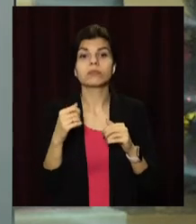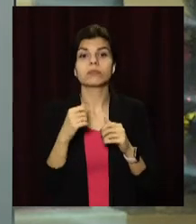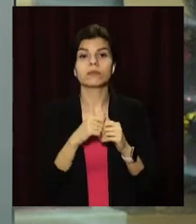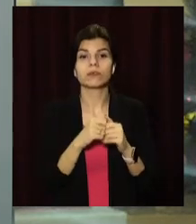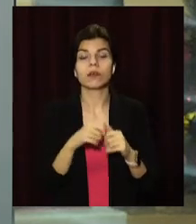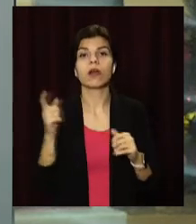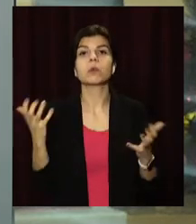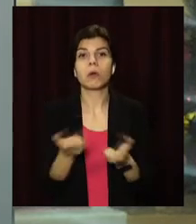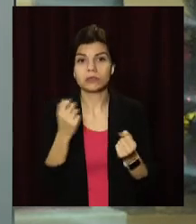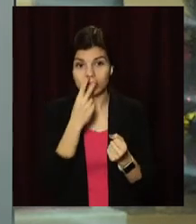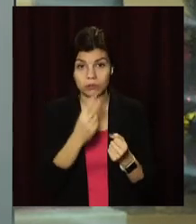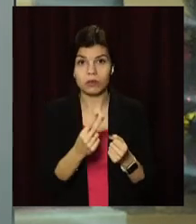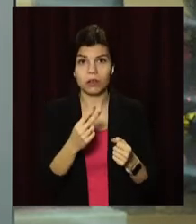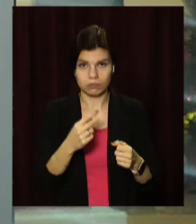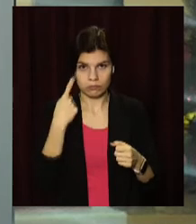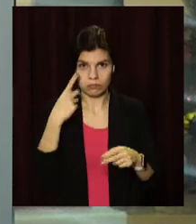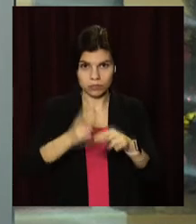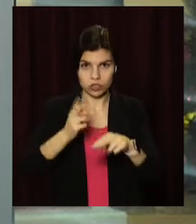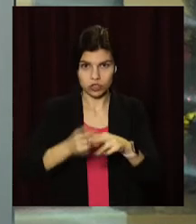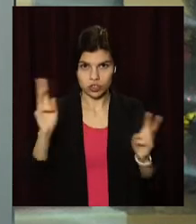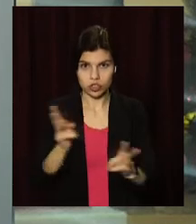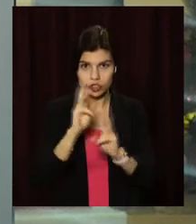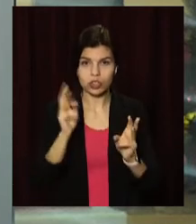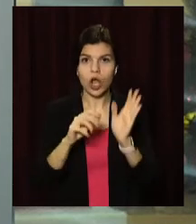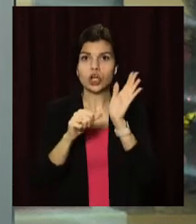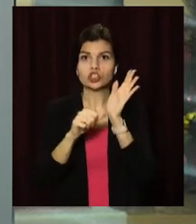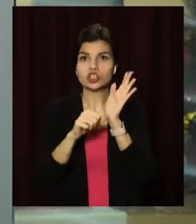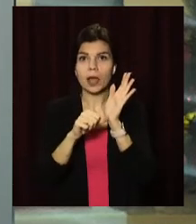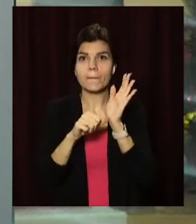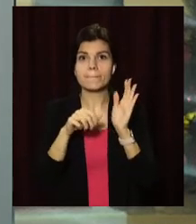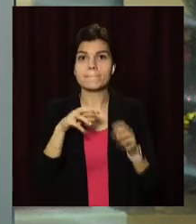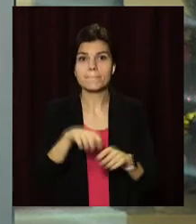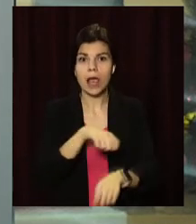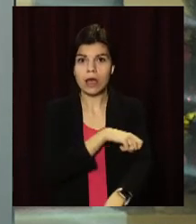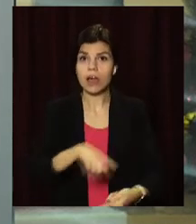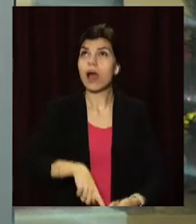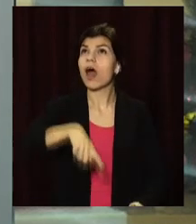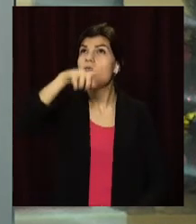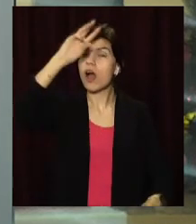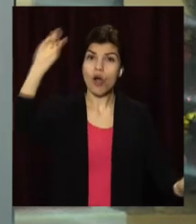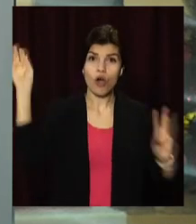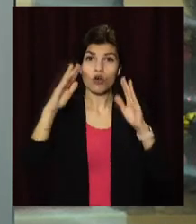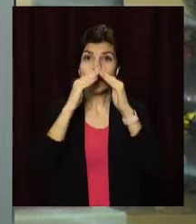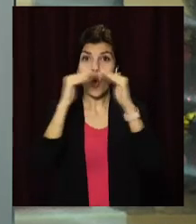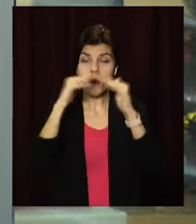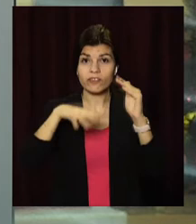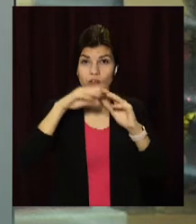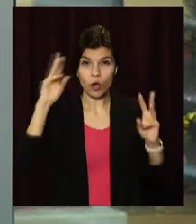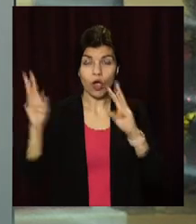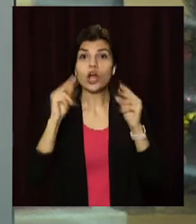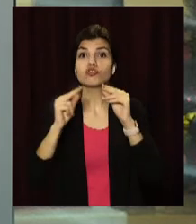що палає металева конструкція десь 6 метрів заввишки. Вогонь повністю охопив будівлю. Через велику площу